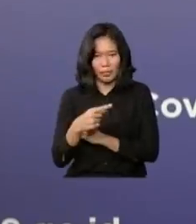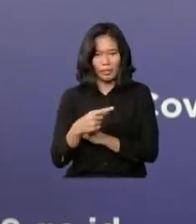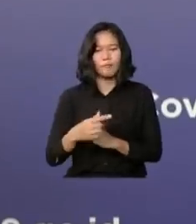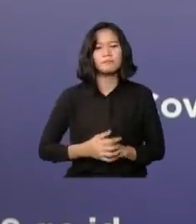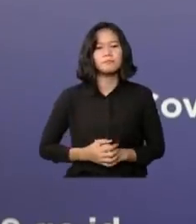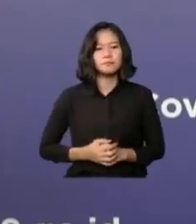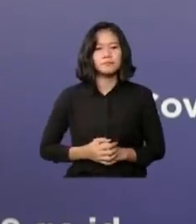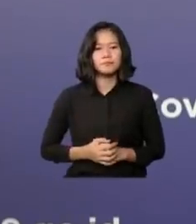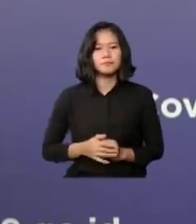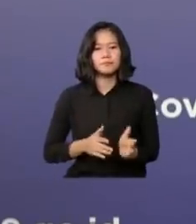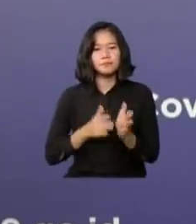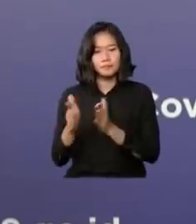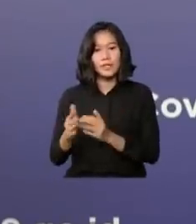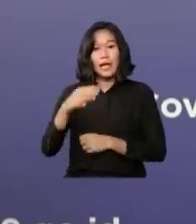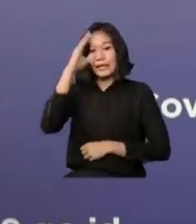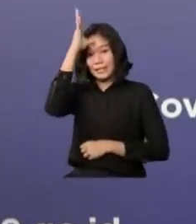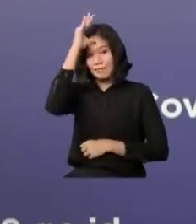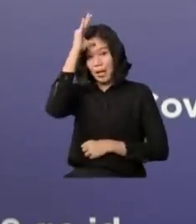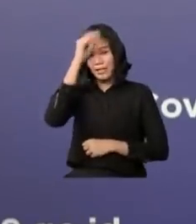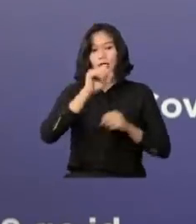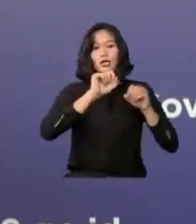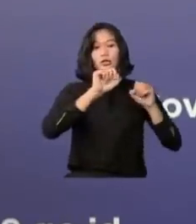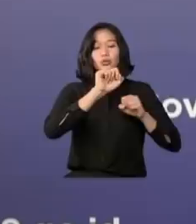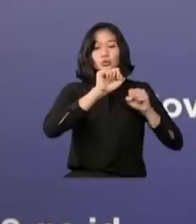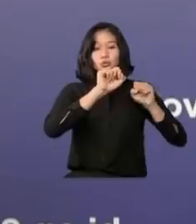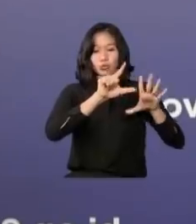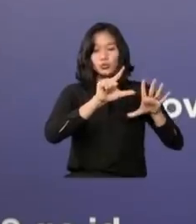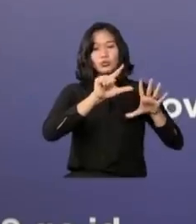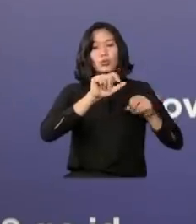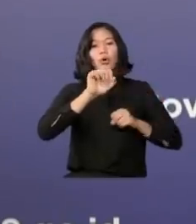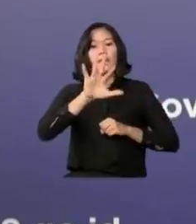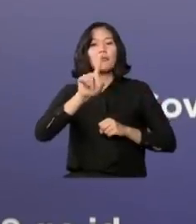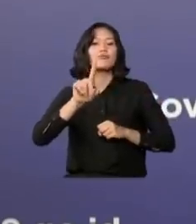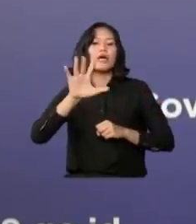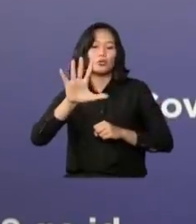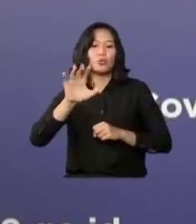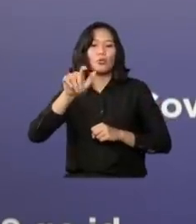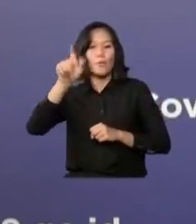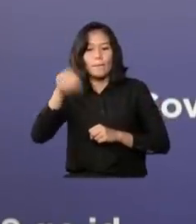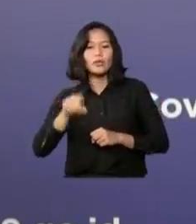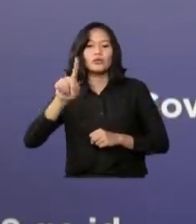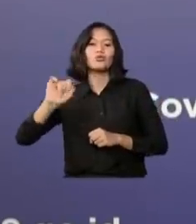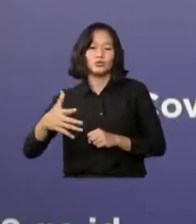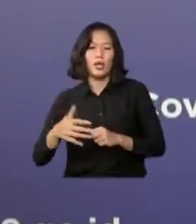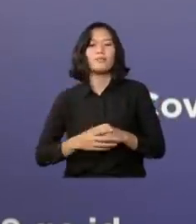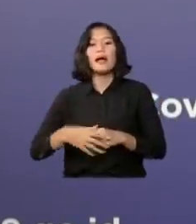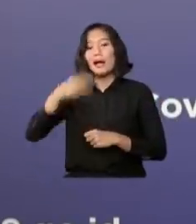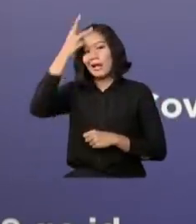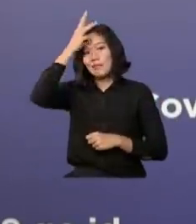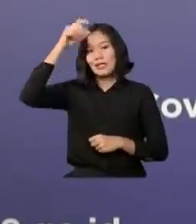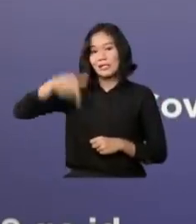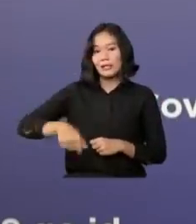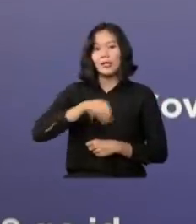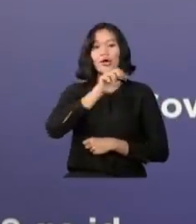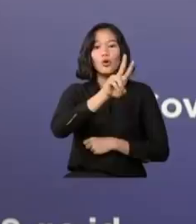Timur. Kemudian di Bali dilaksanakan 7.151 per 1 juta penduduk, Kalimantan Selatan